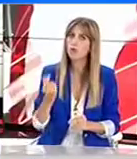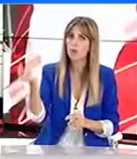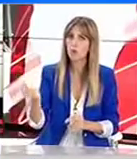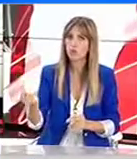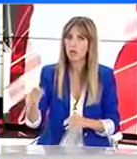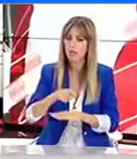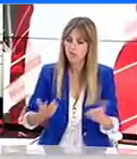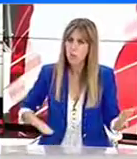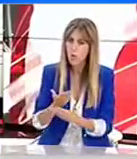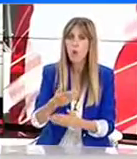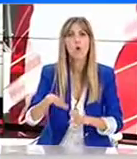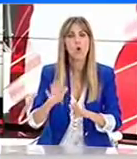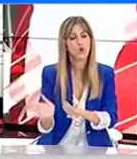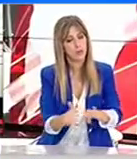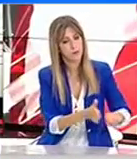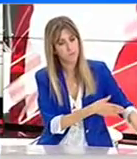παράδειγμα,